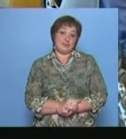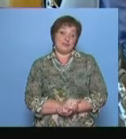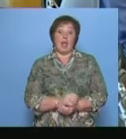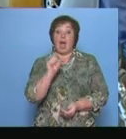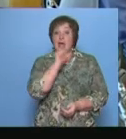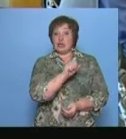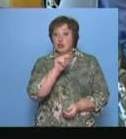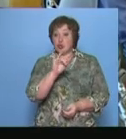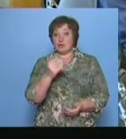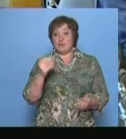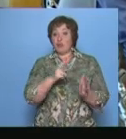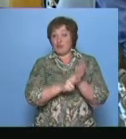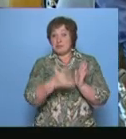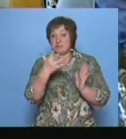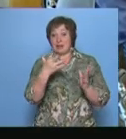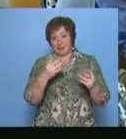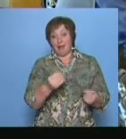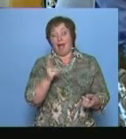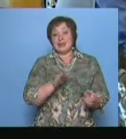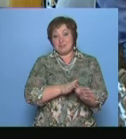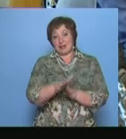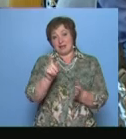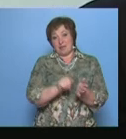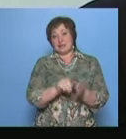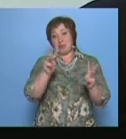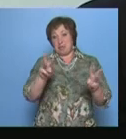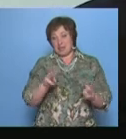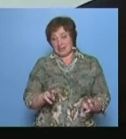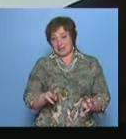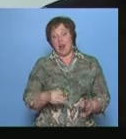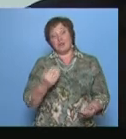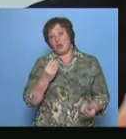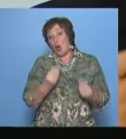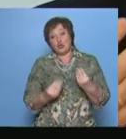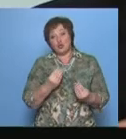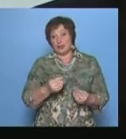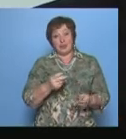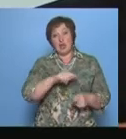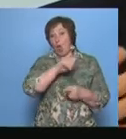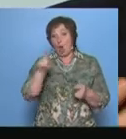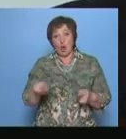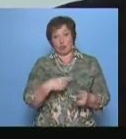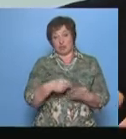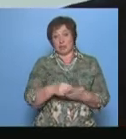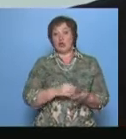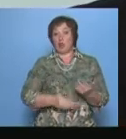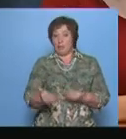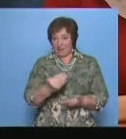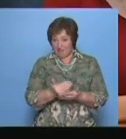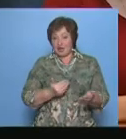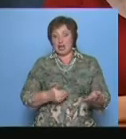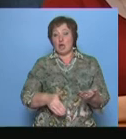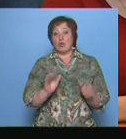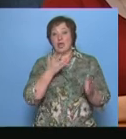Алексей Чуршин сегодня 85-й день, как исполняет обязанности министра. Дата шутит не круглая, но предварительные итоги своей работы подвести уже